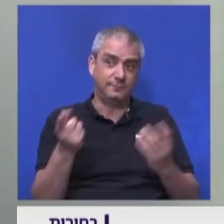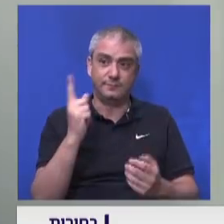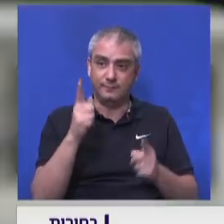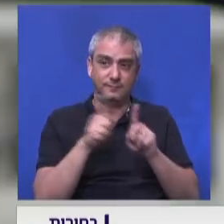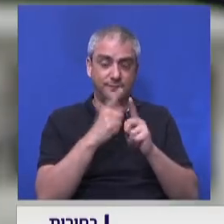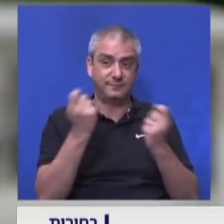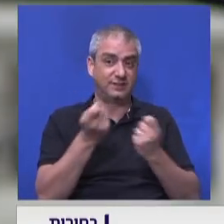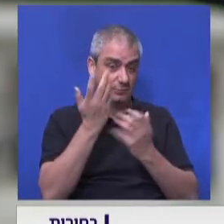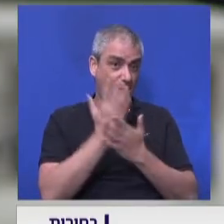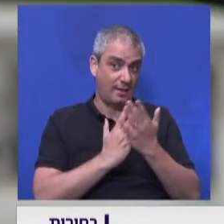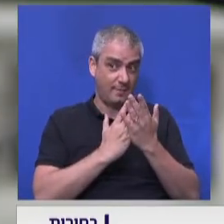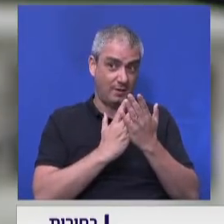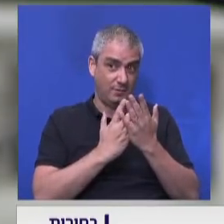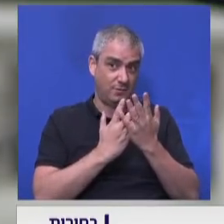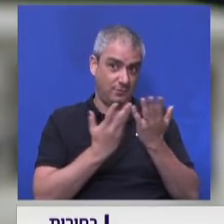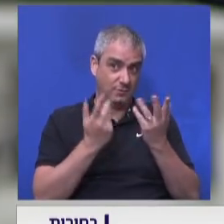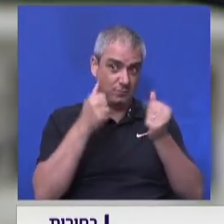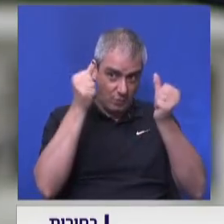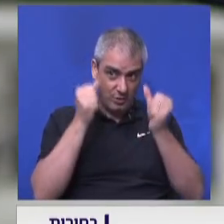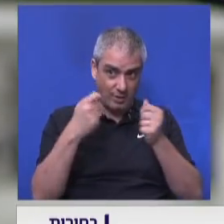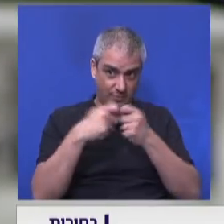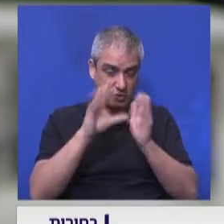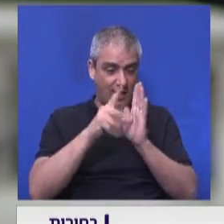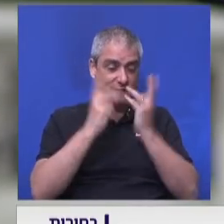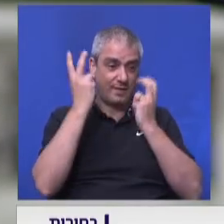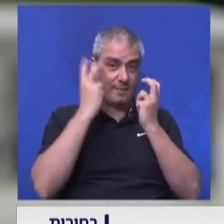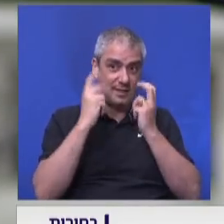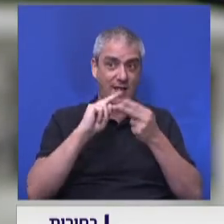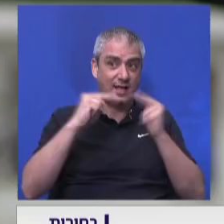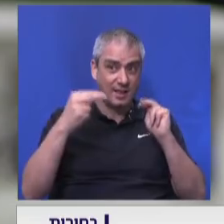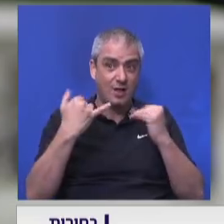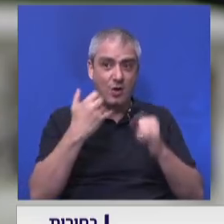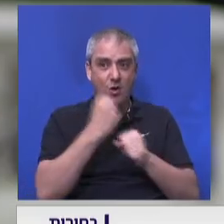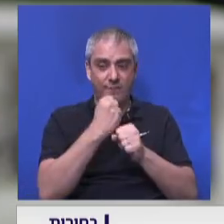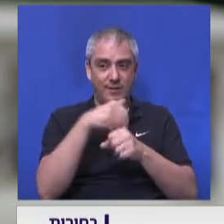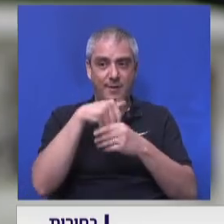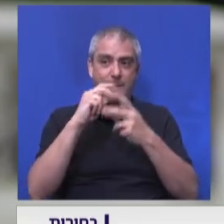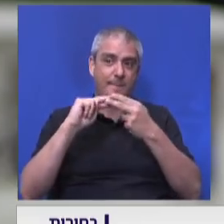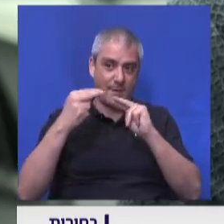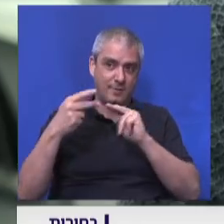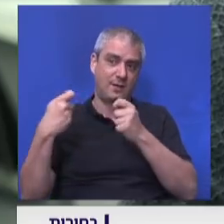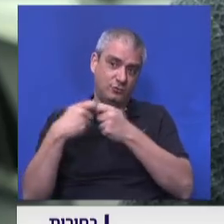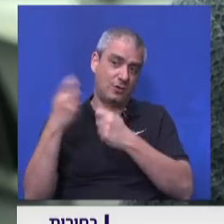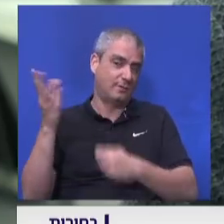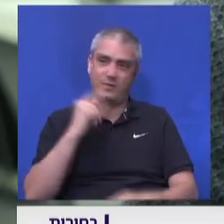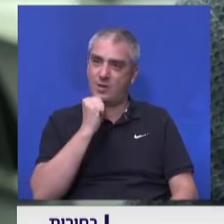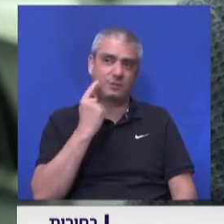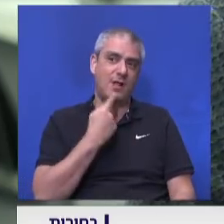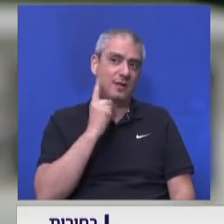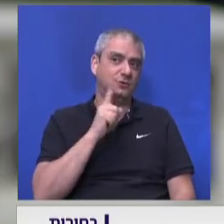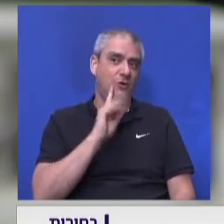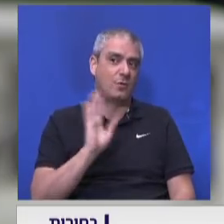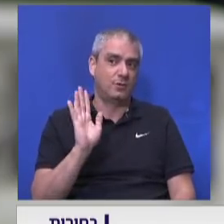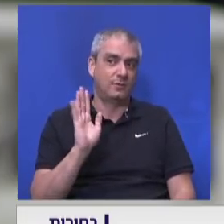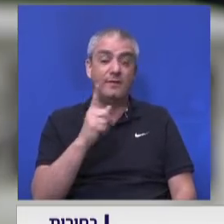חלק מהמודעות אודות גניבת המידע הגנטי, היום עובדים עם מעבדה הקשורה ל-BGI, ואני לא אציין שמות, ומספקים להם